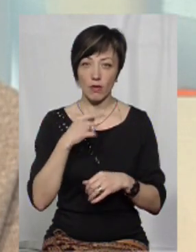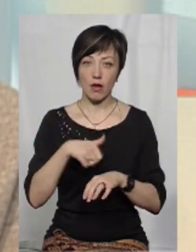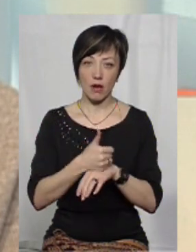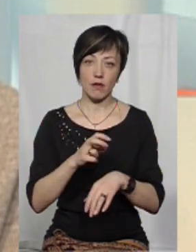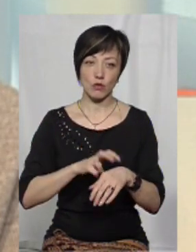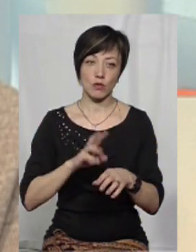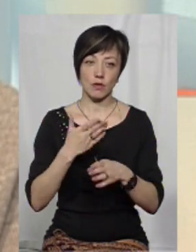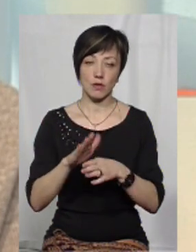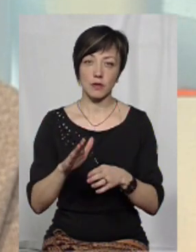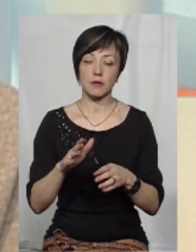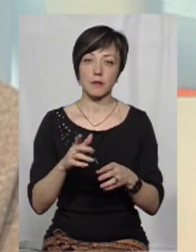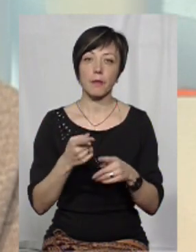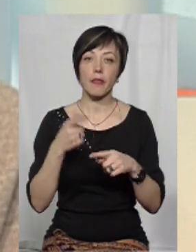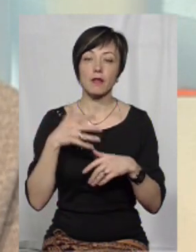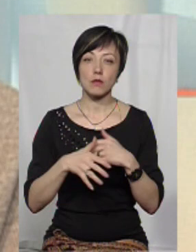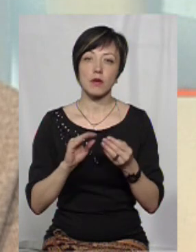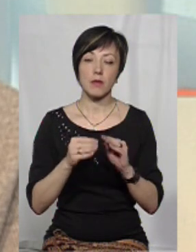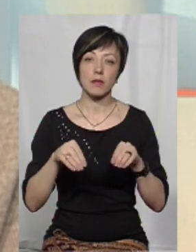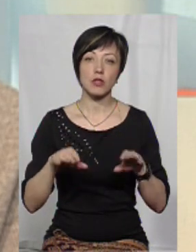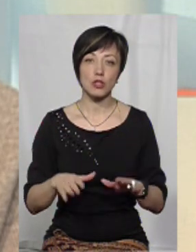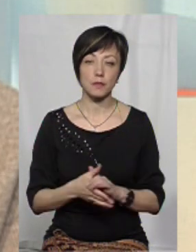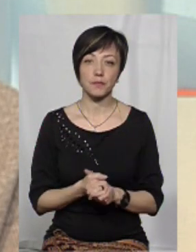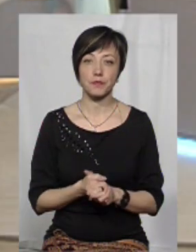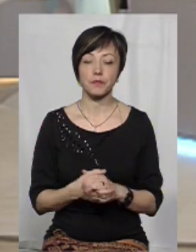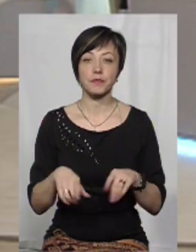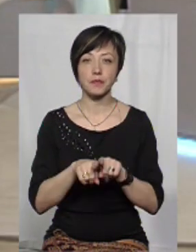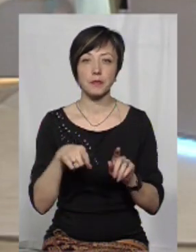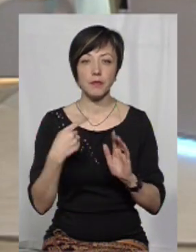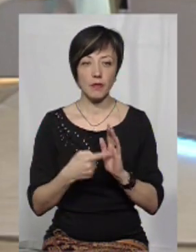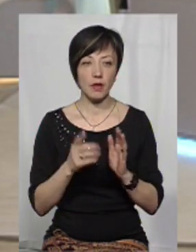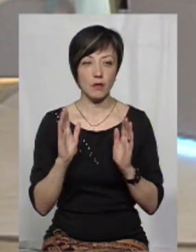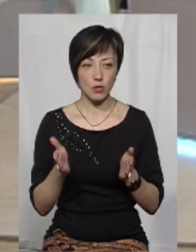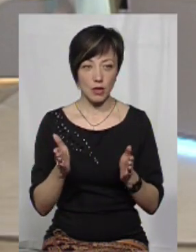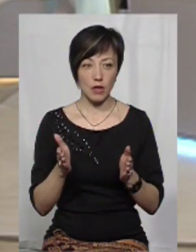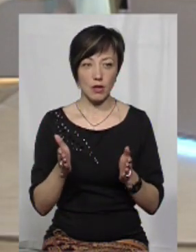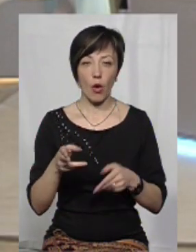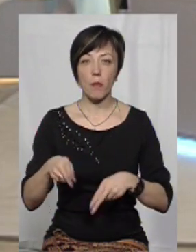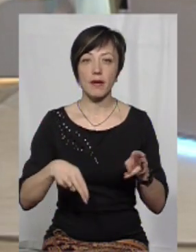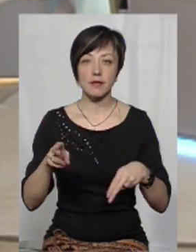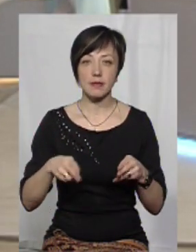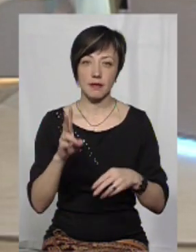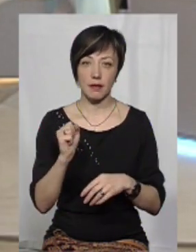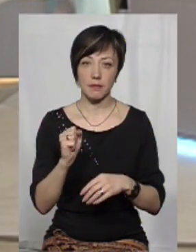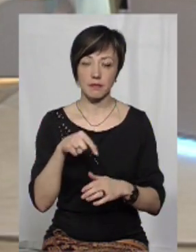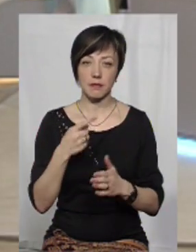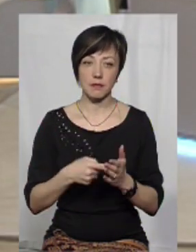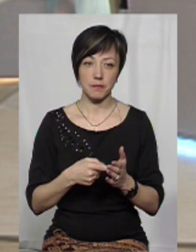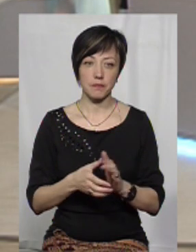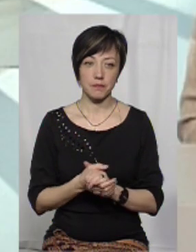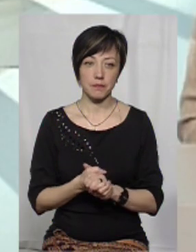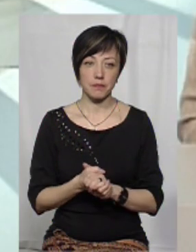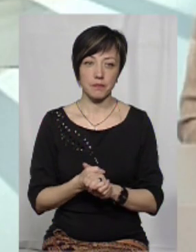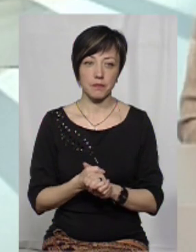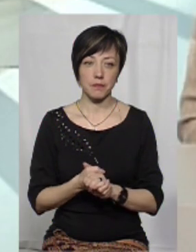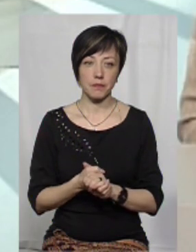Главврачом будет выделен пост, и мы эту проблему решим. Такое питание. Будет операционно? Операционно?